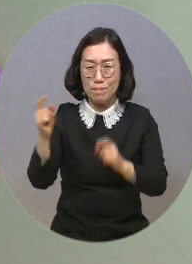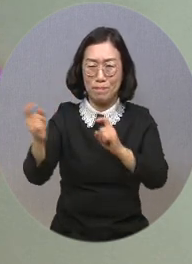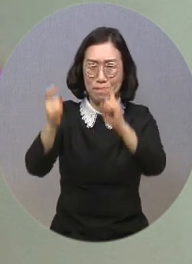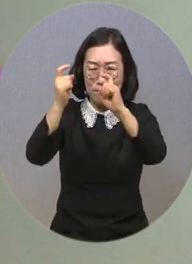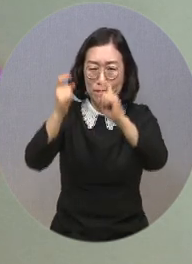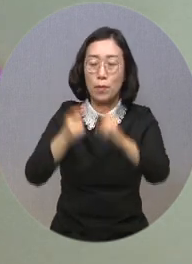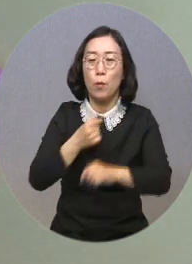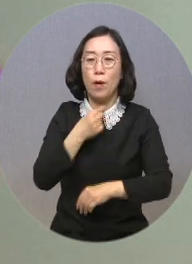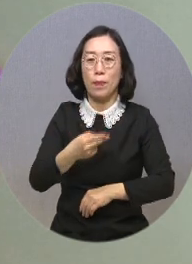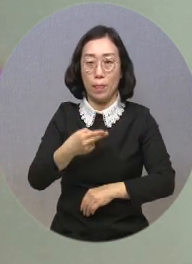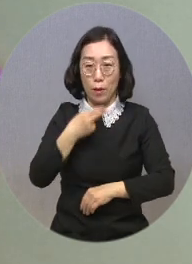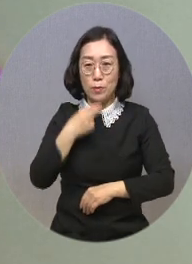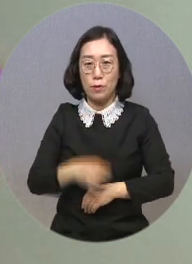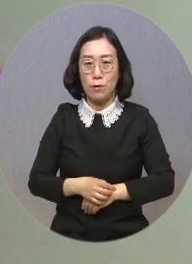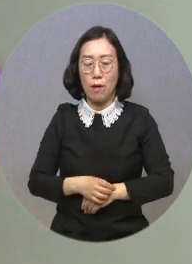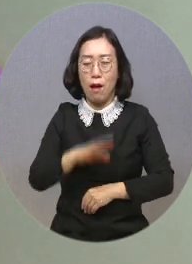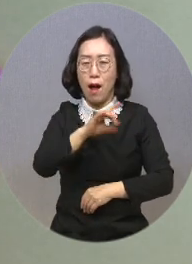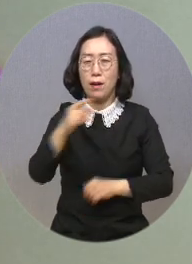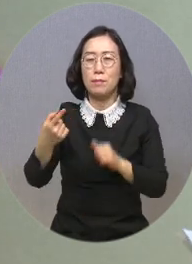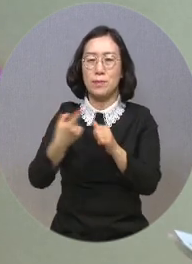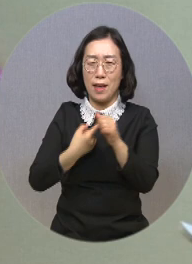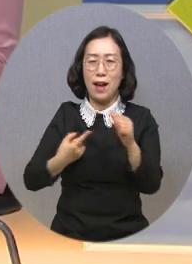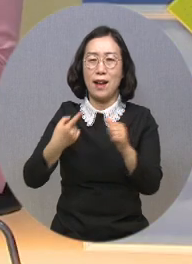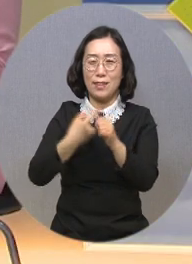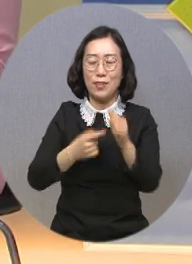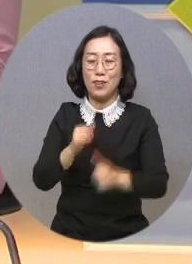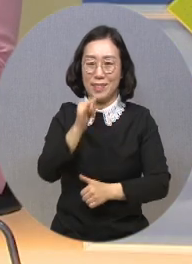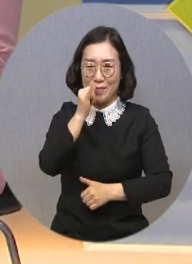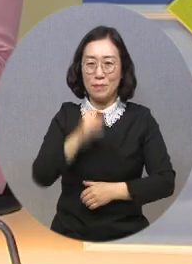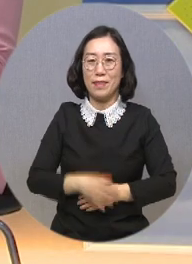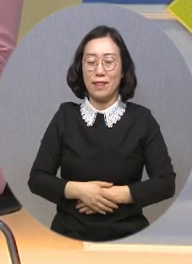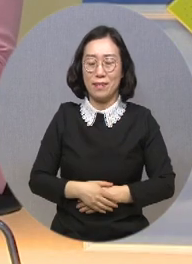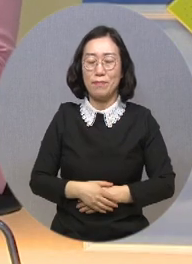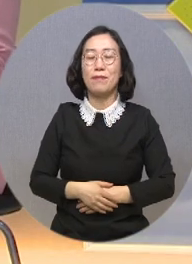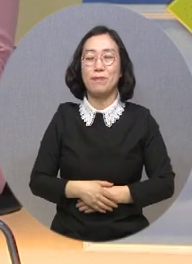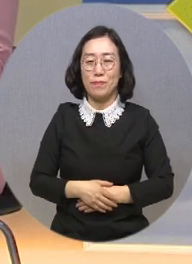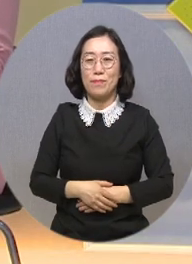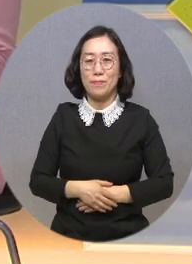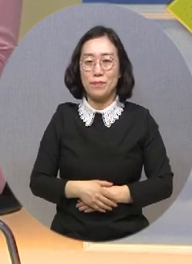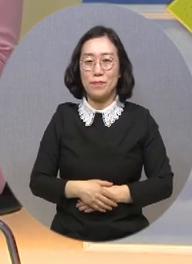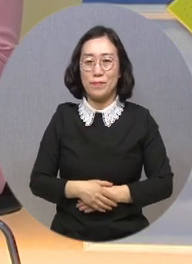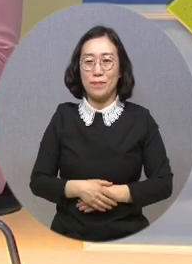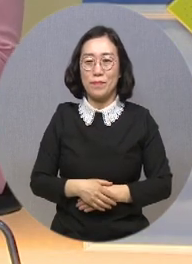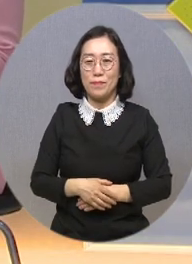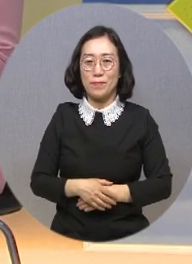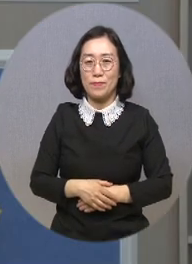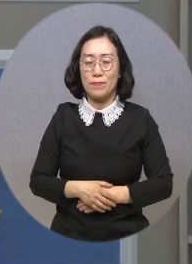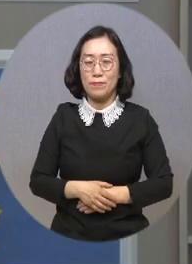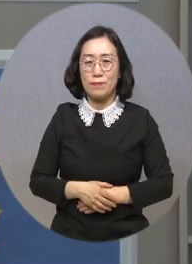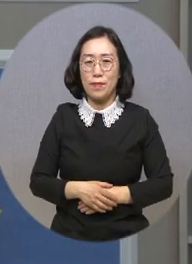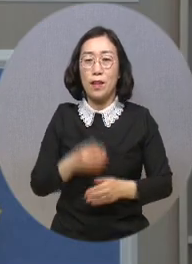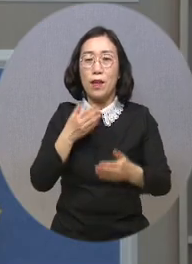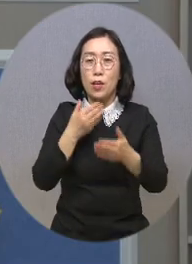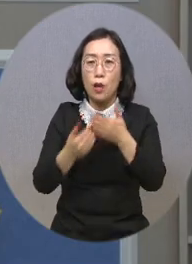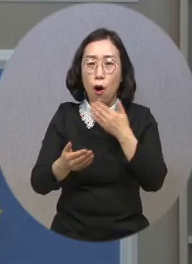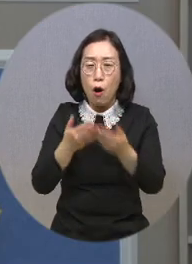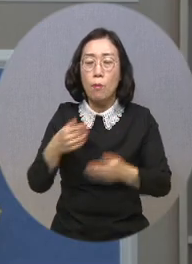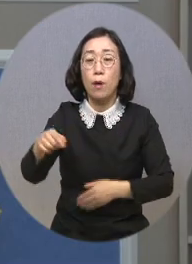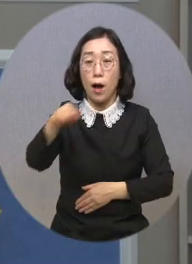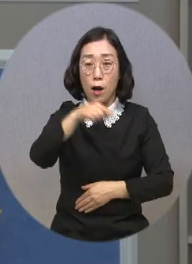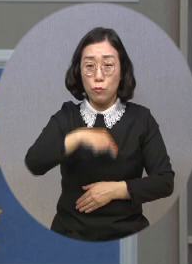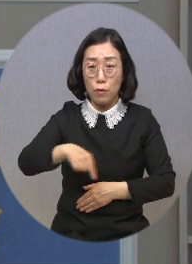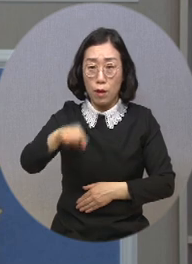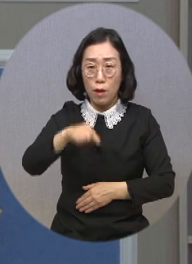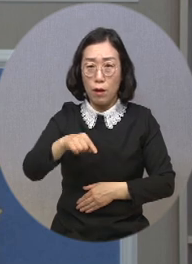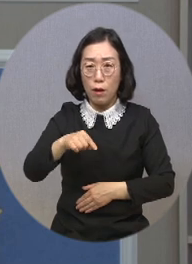거죠. 그래서 그런 게 좀 상처적인 게 좀 있습니다. 그럼 상처는 그렇고 그러면은 경험 중에 봉사하는 경험